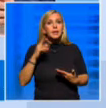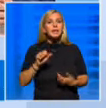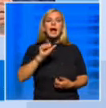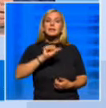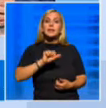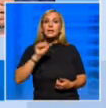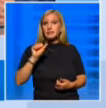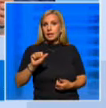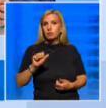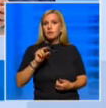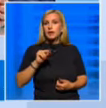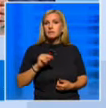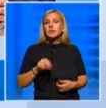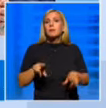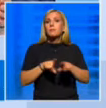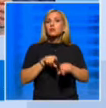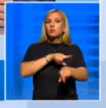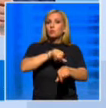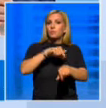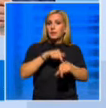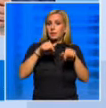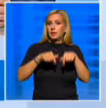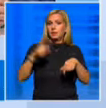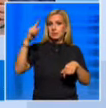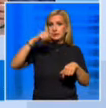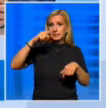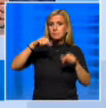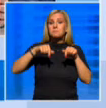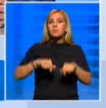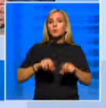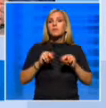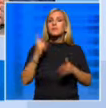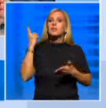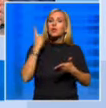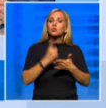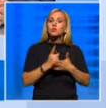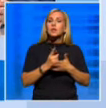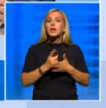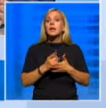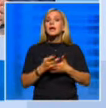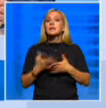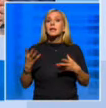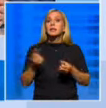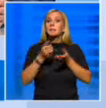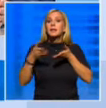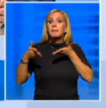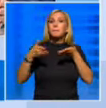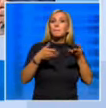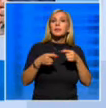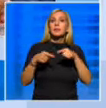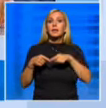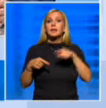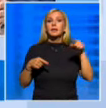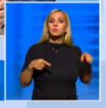Атанас Атанасов, който почти по същото време тези дни казва, наложително е да намерим път едни към други, длъжни сме да положим